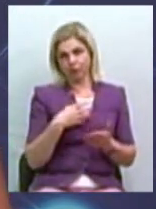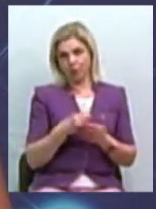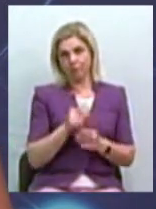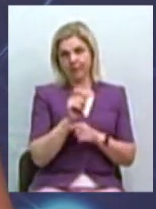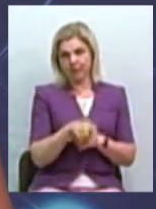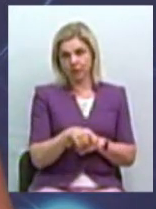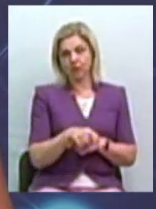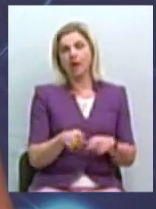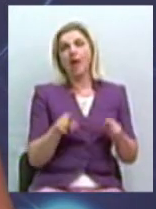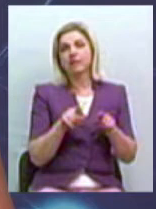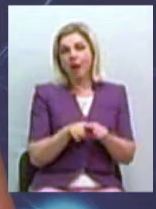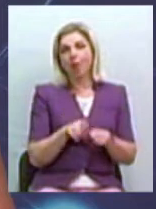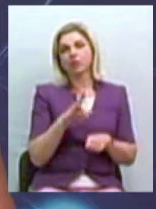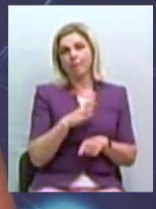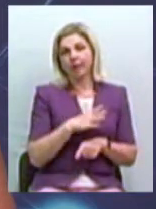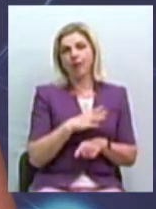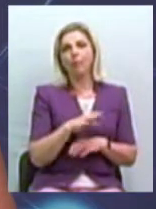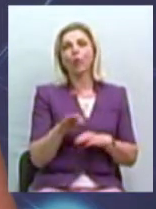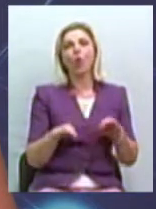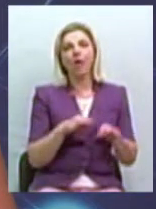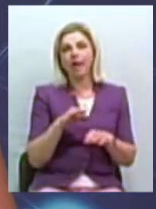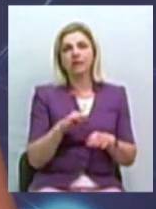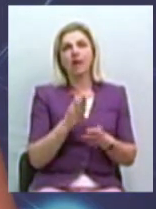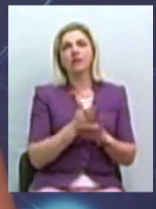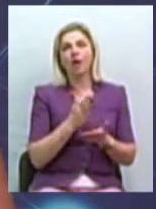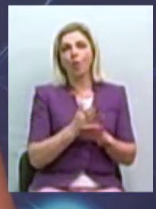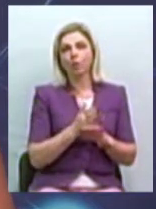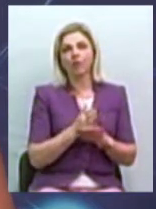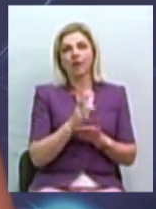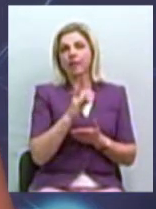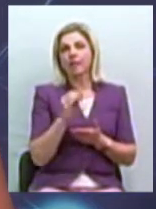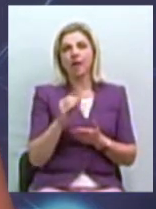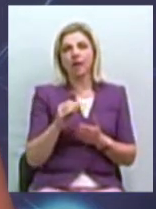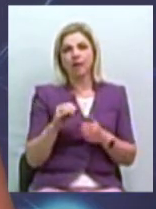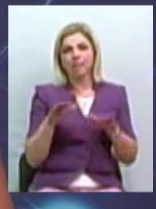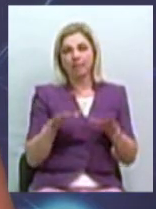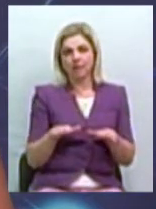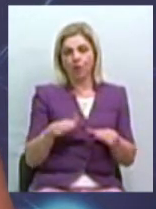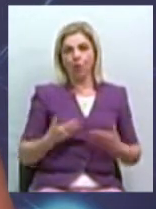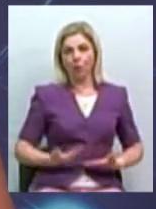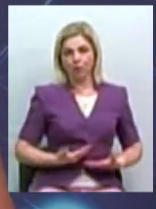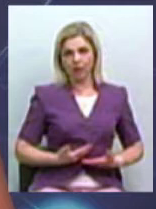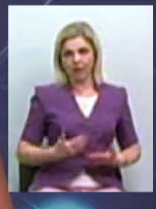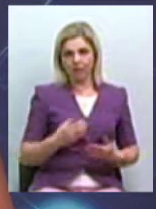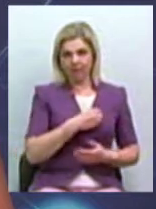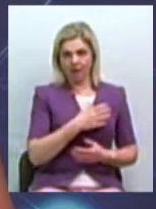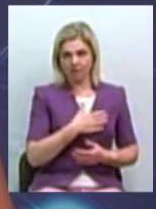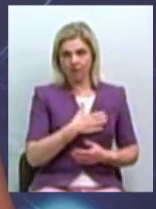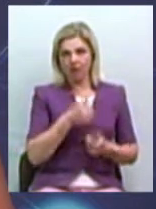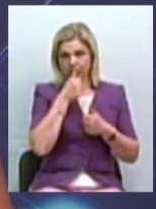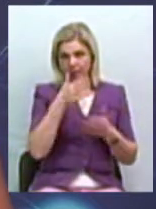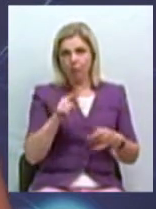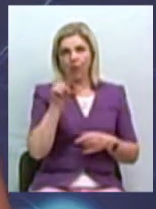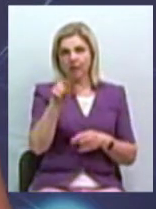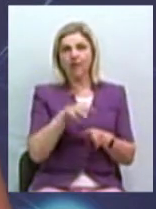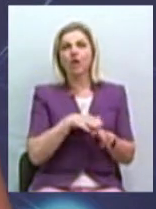призначенням. Також деякі були проекти, які розташовані не на межах комунальної власності, тобто ми не змогли там